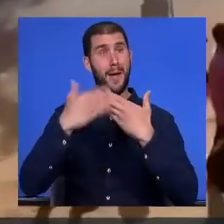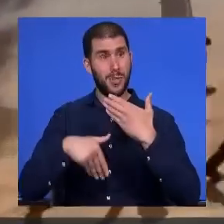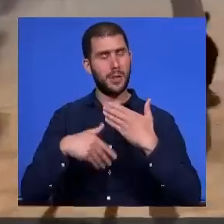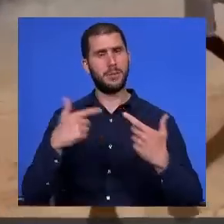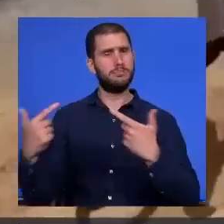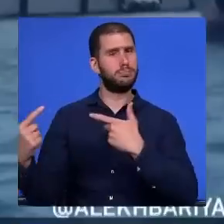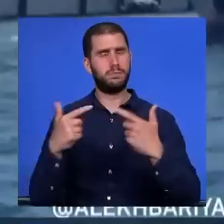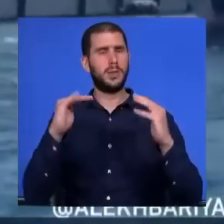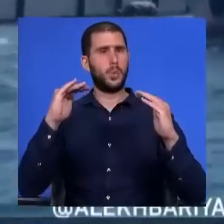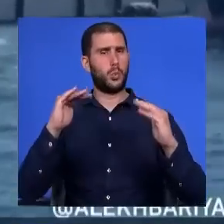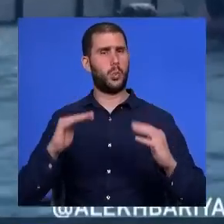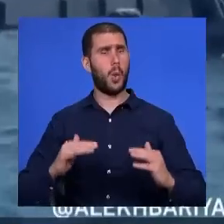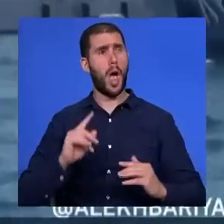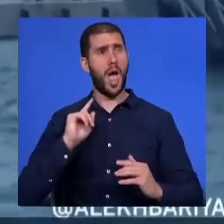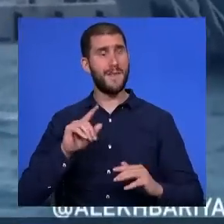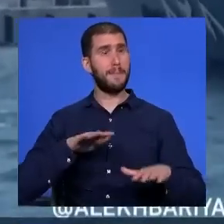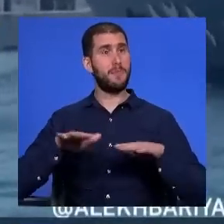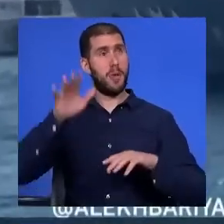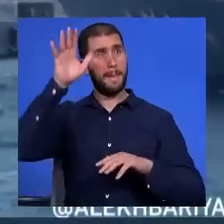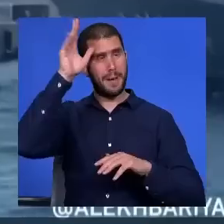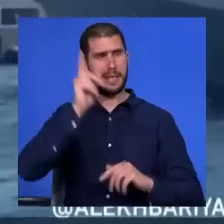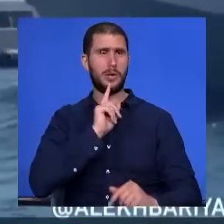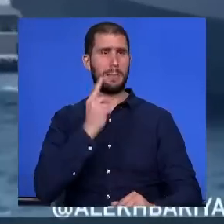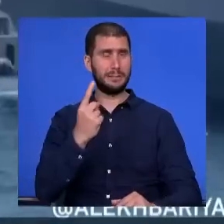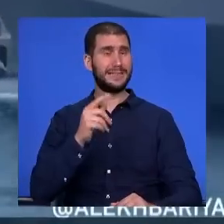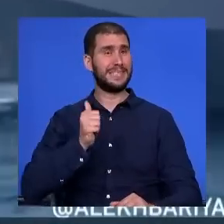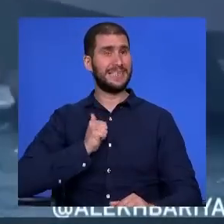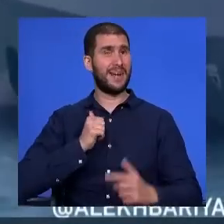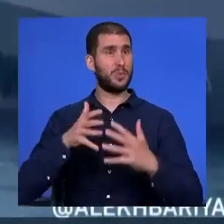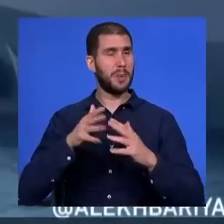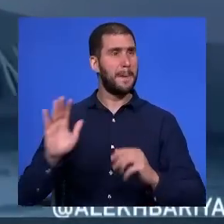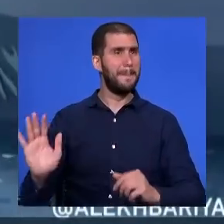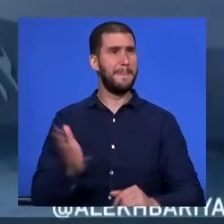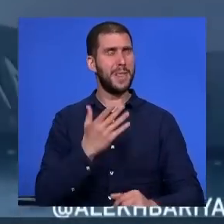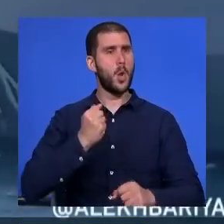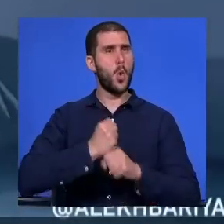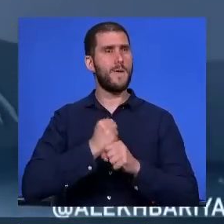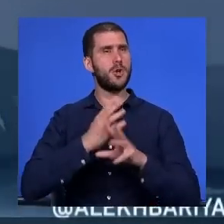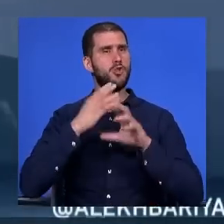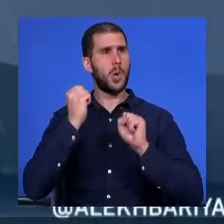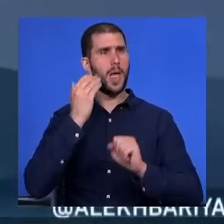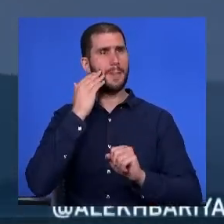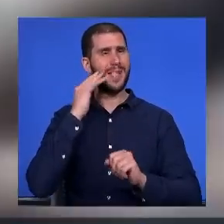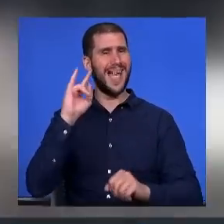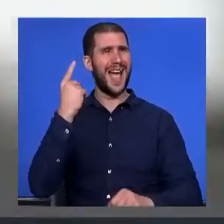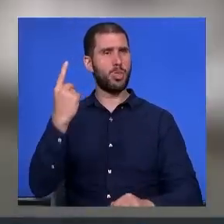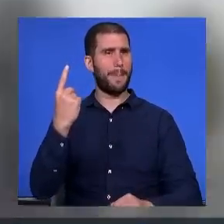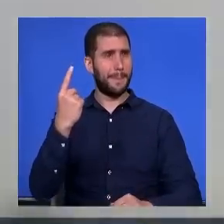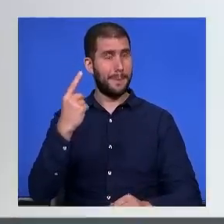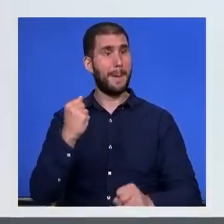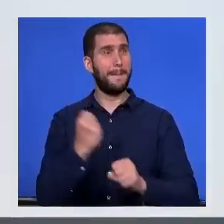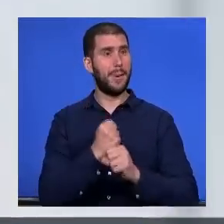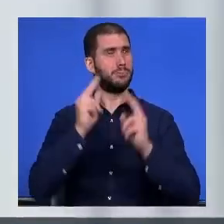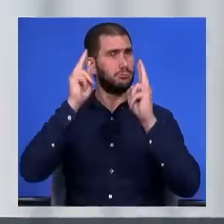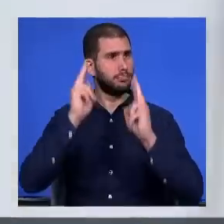אמנם פחתו, אבל עם ממשל ביידן זה לא הספיק. צבא ארצות הברית פינה הלילה את עובדי השגרירות האמריקנית בחרטום, ופעילותה